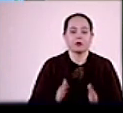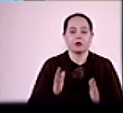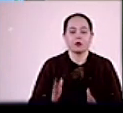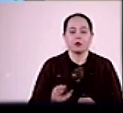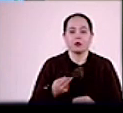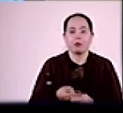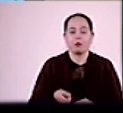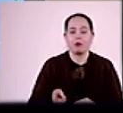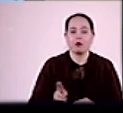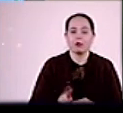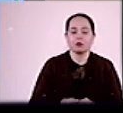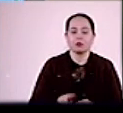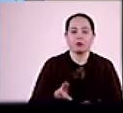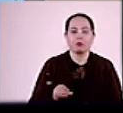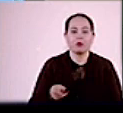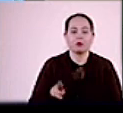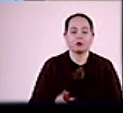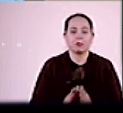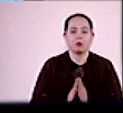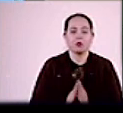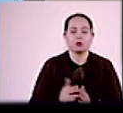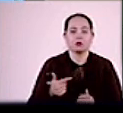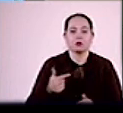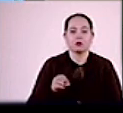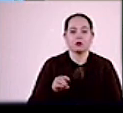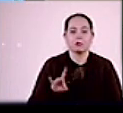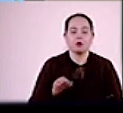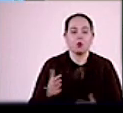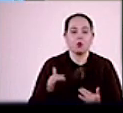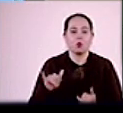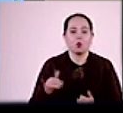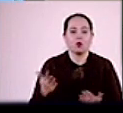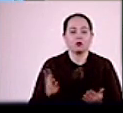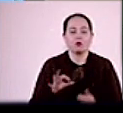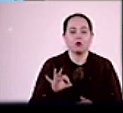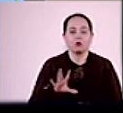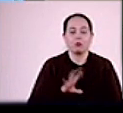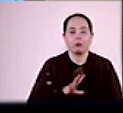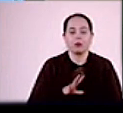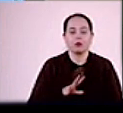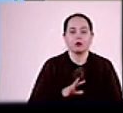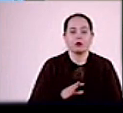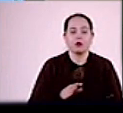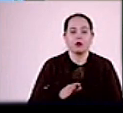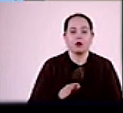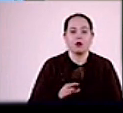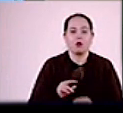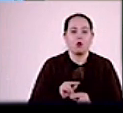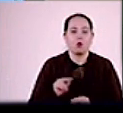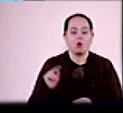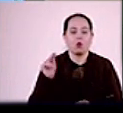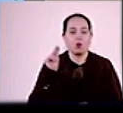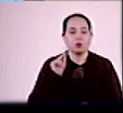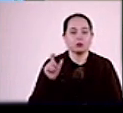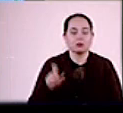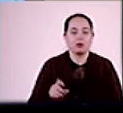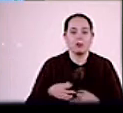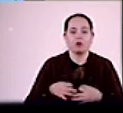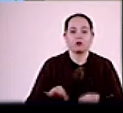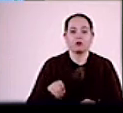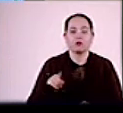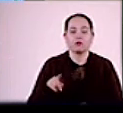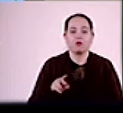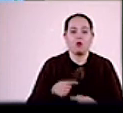Именно поэтому Петя просит генерала, у которого он был ординарцем, отпустить его в